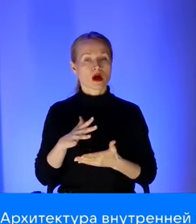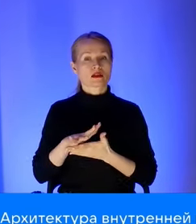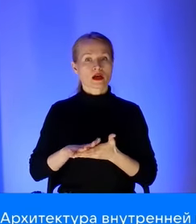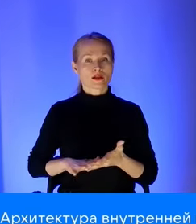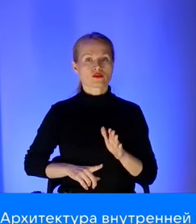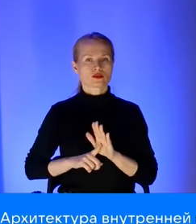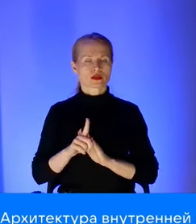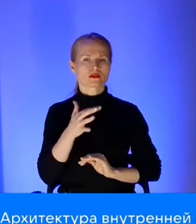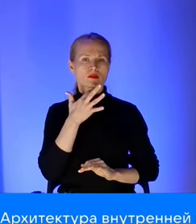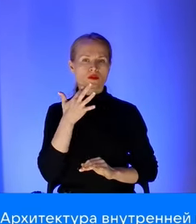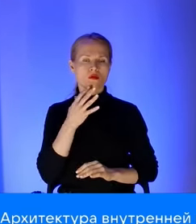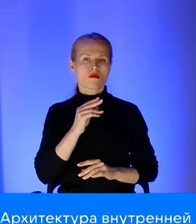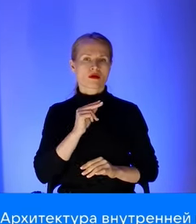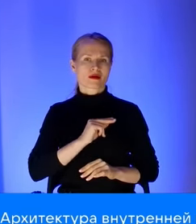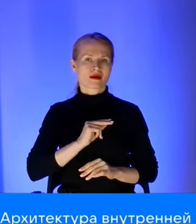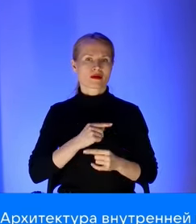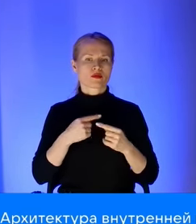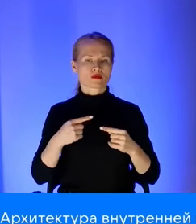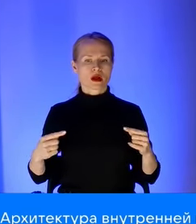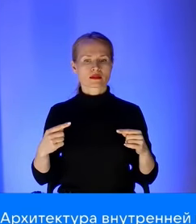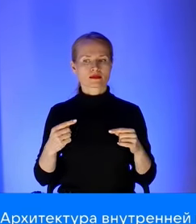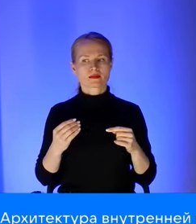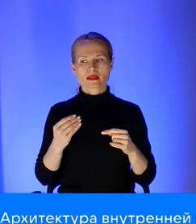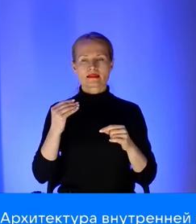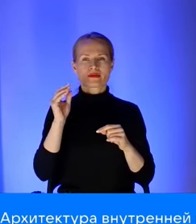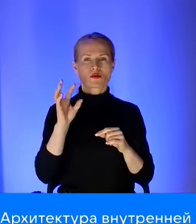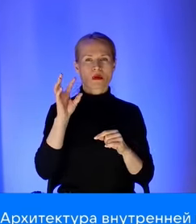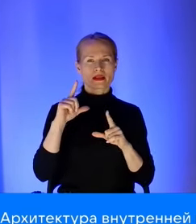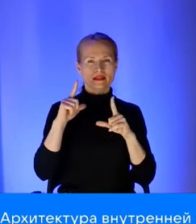работы прям вот по порядку то есть вот там сверху маленький